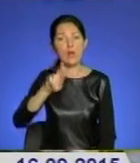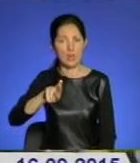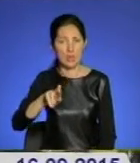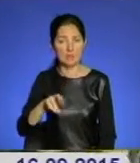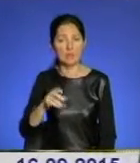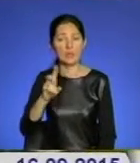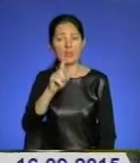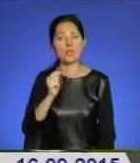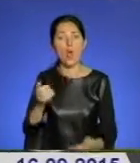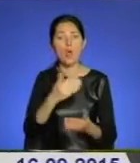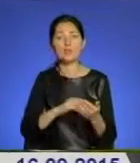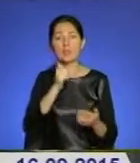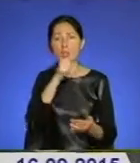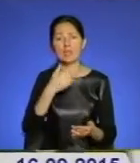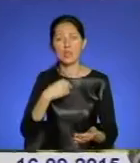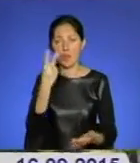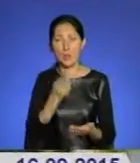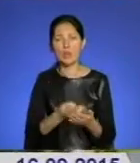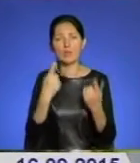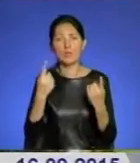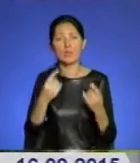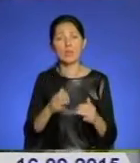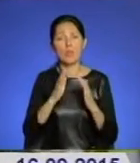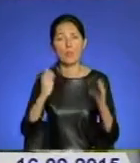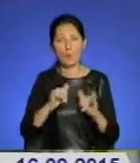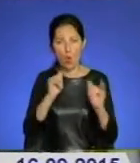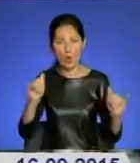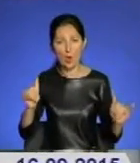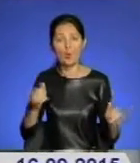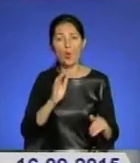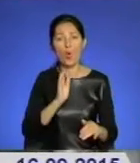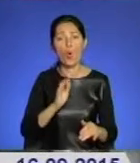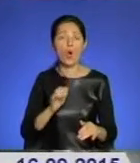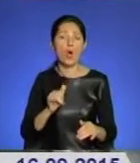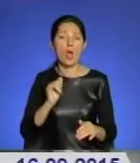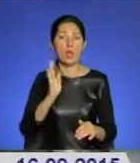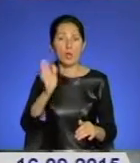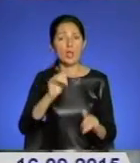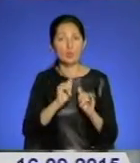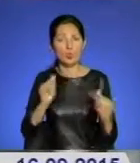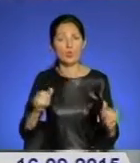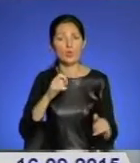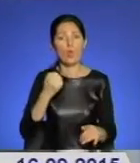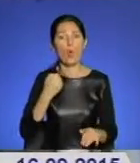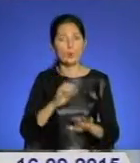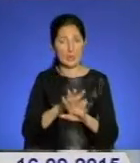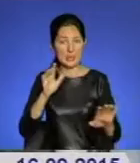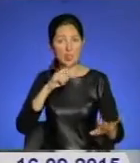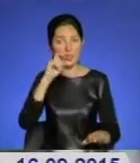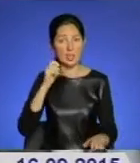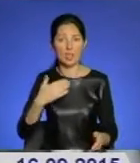За останній рік я побачив величезний прогрес у розвитку Збройних сил України. І я дуже радий, що існує такий